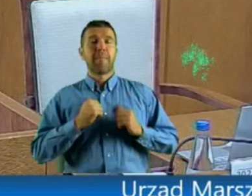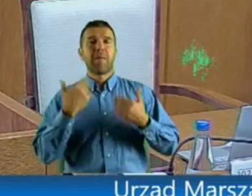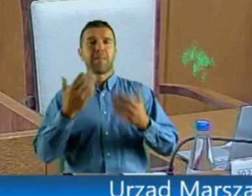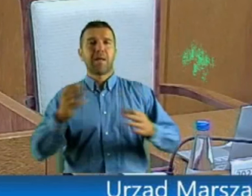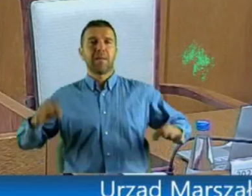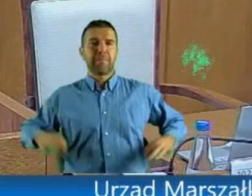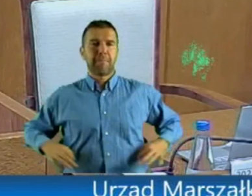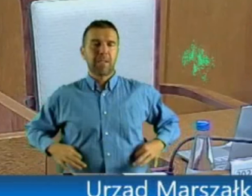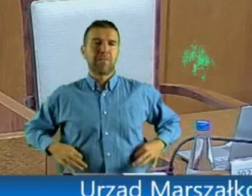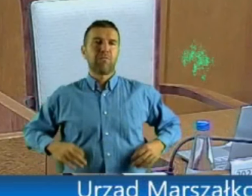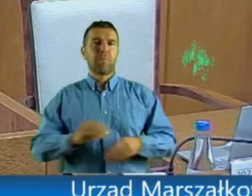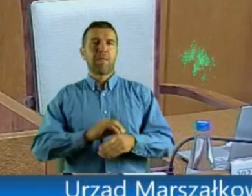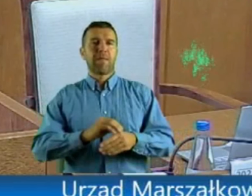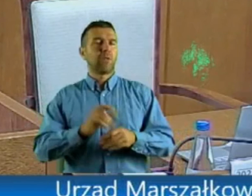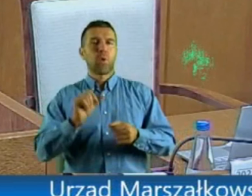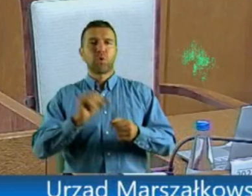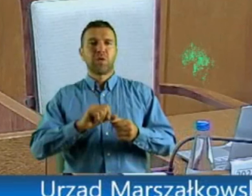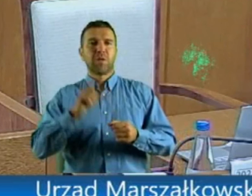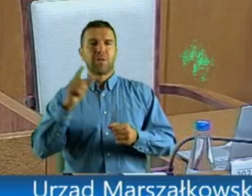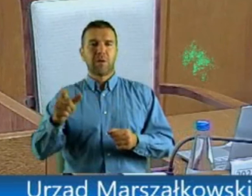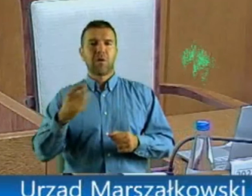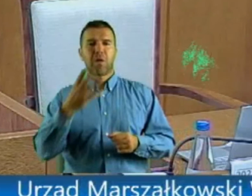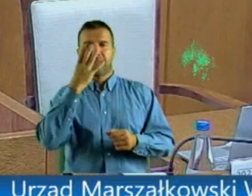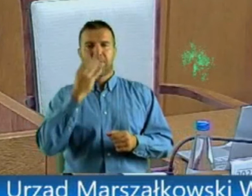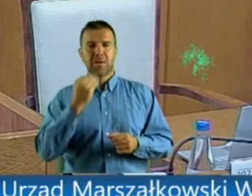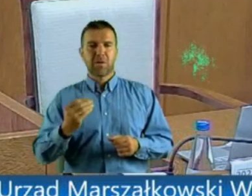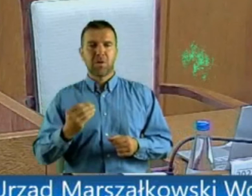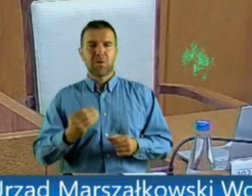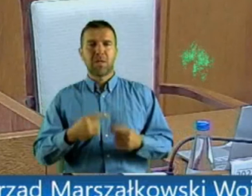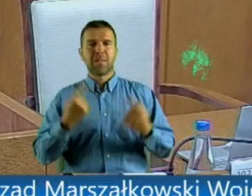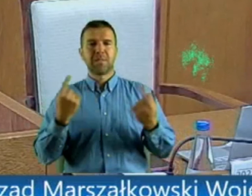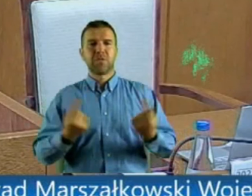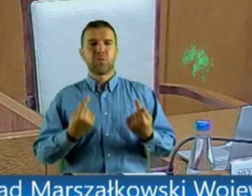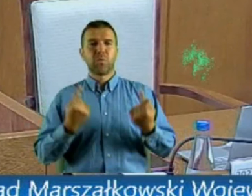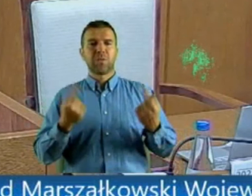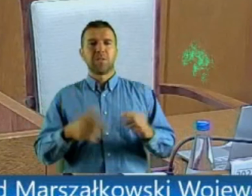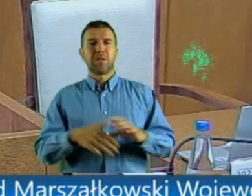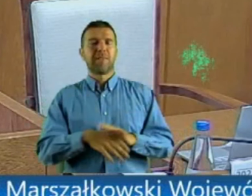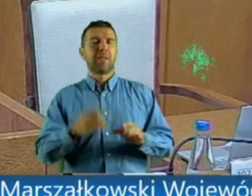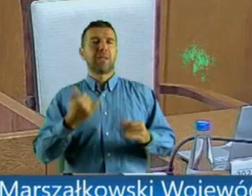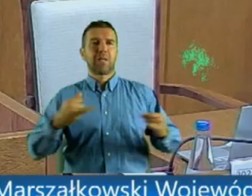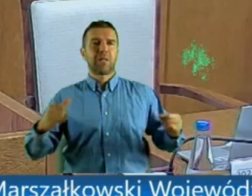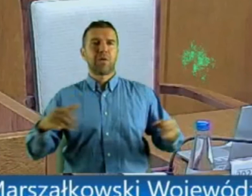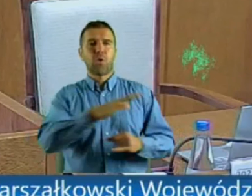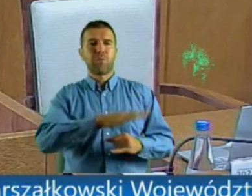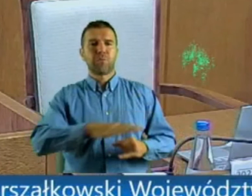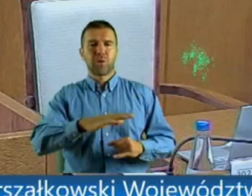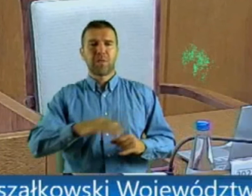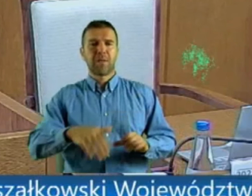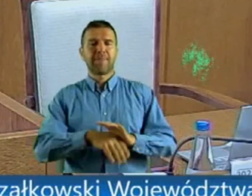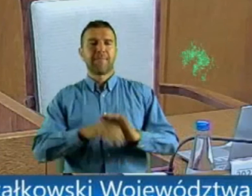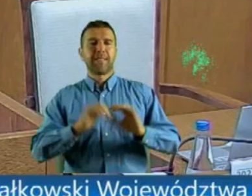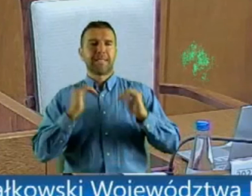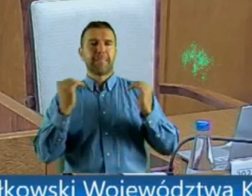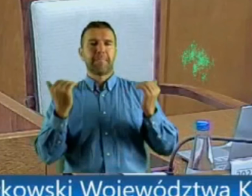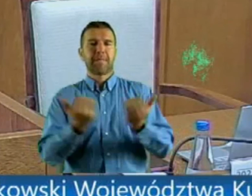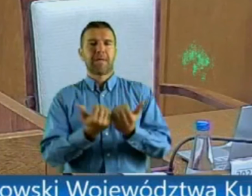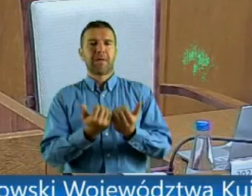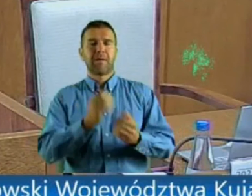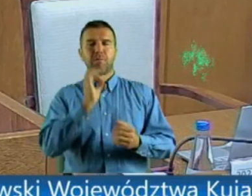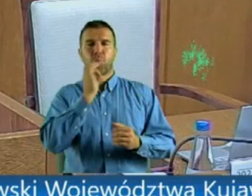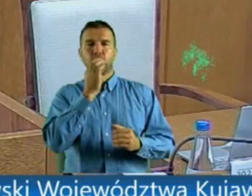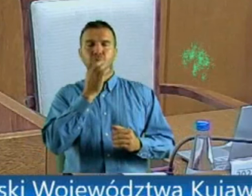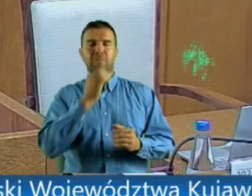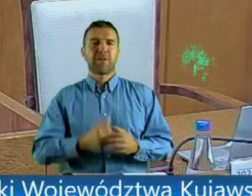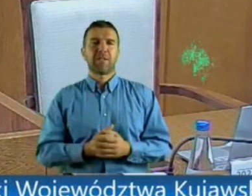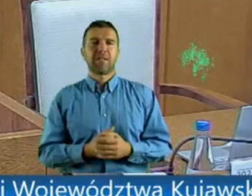nie oceniając go, tego, jak wygląda sytuacja w poszczególnych obszarach w sejmikach